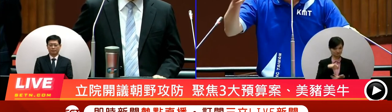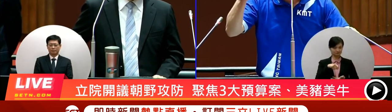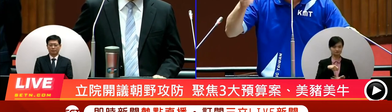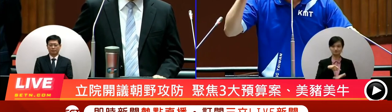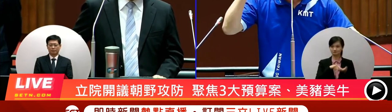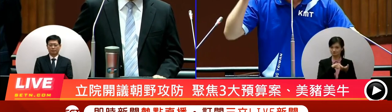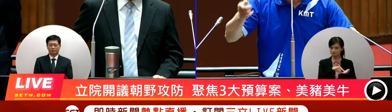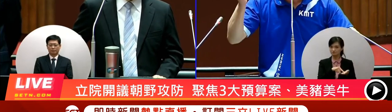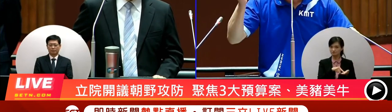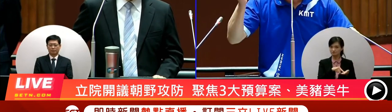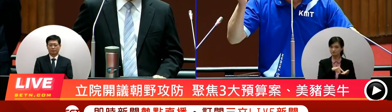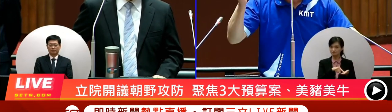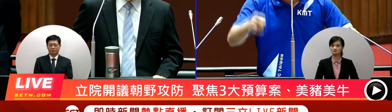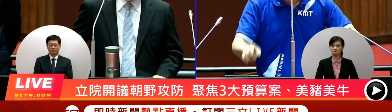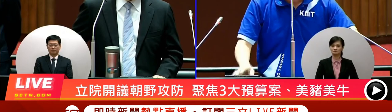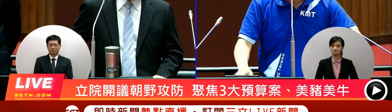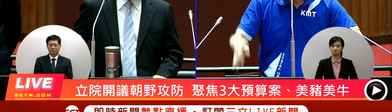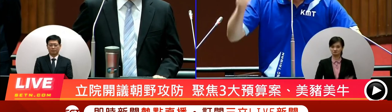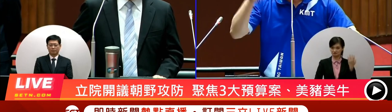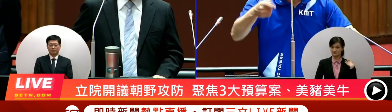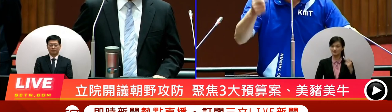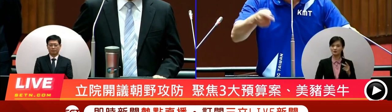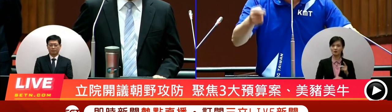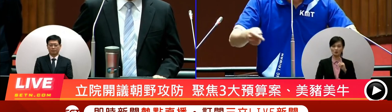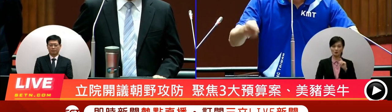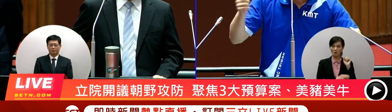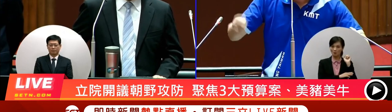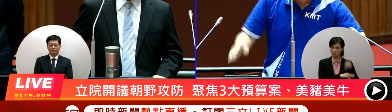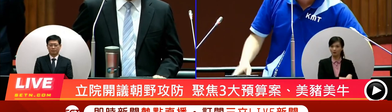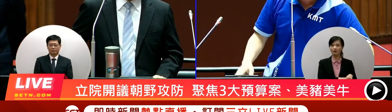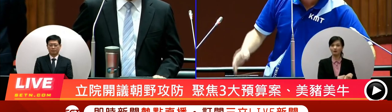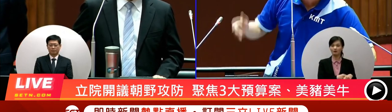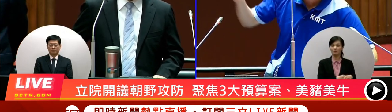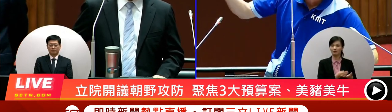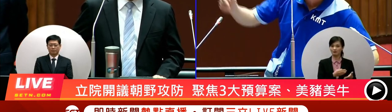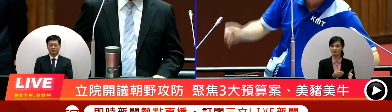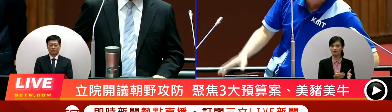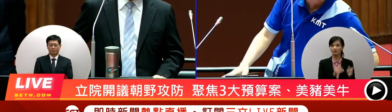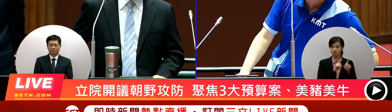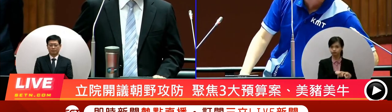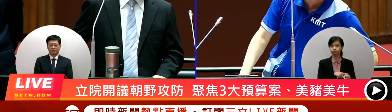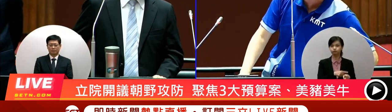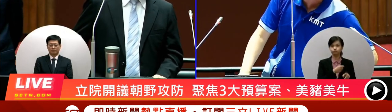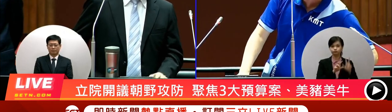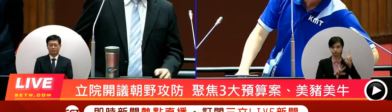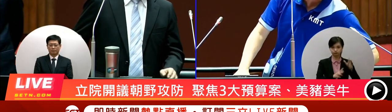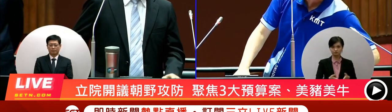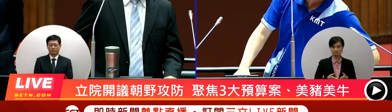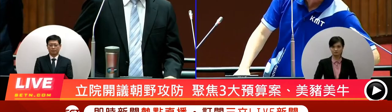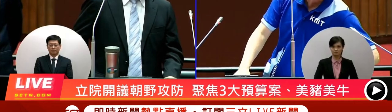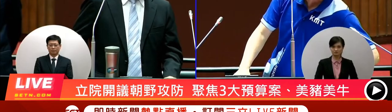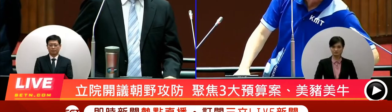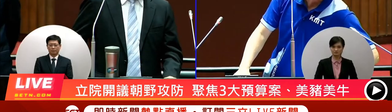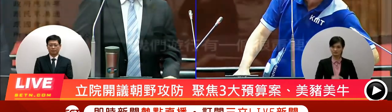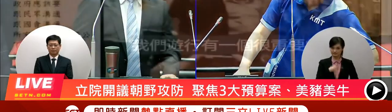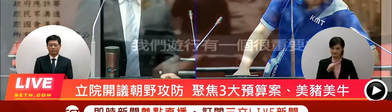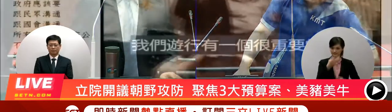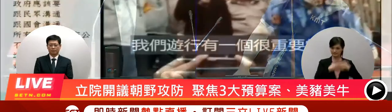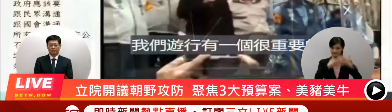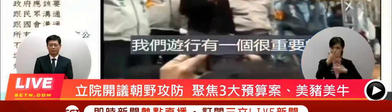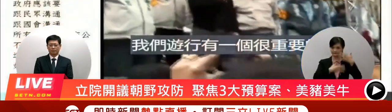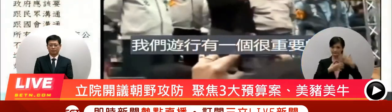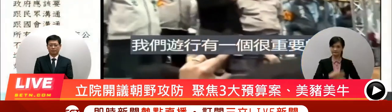请他按照他自己的承诺来到立法院咨文报告。好，接着下一个。 我们游行有一个很重要